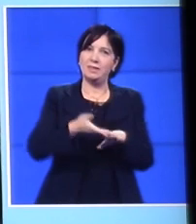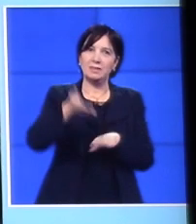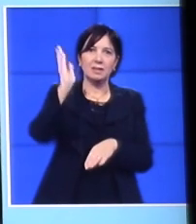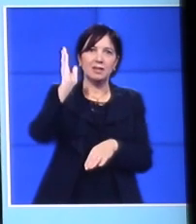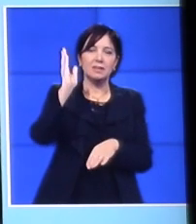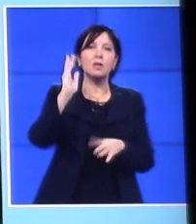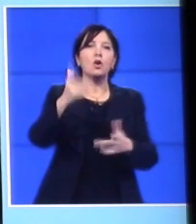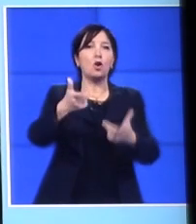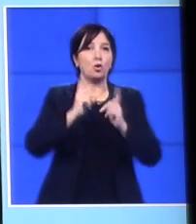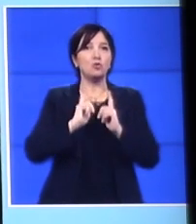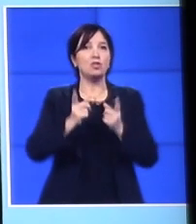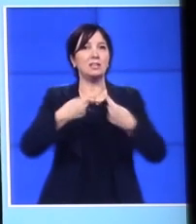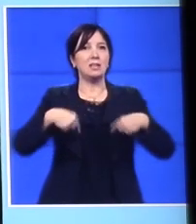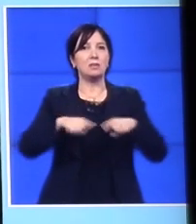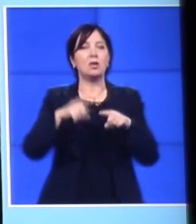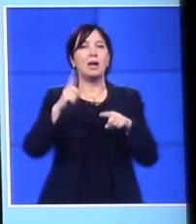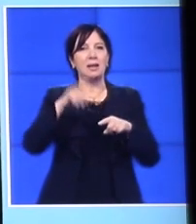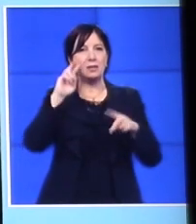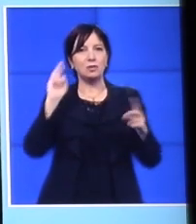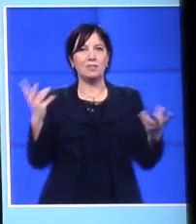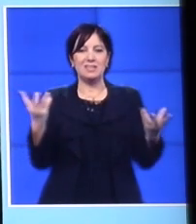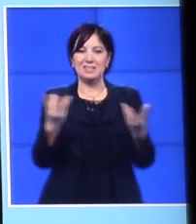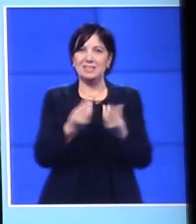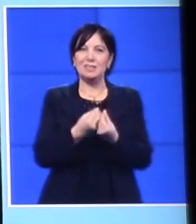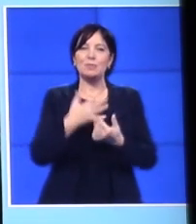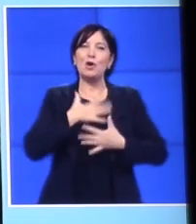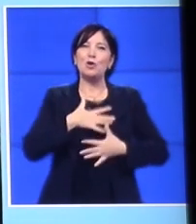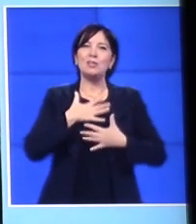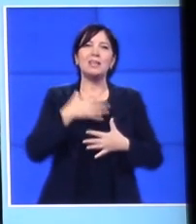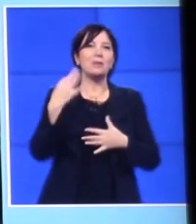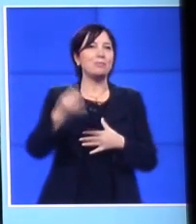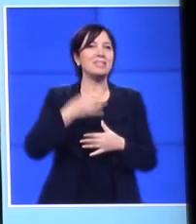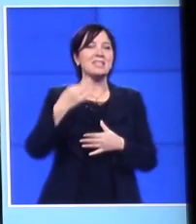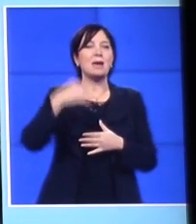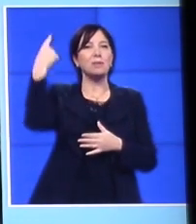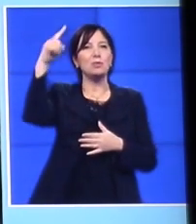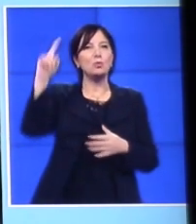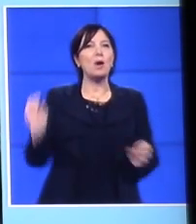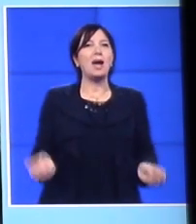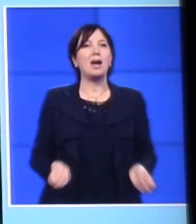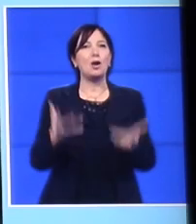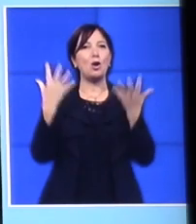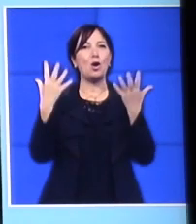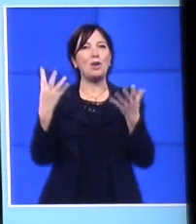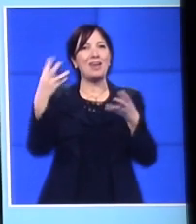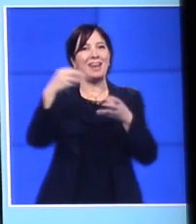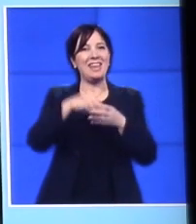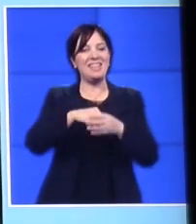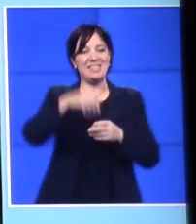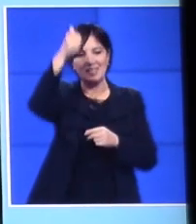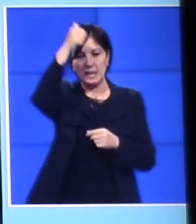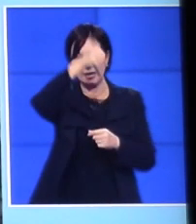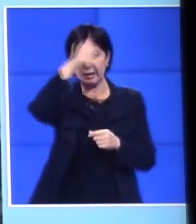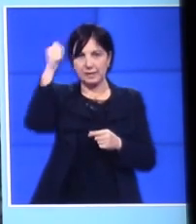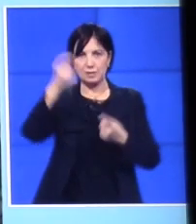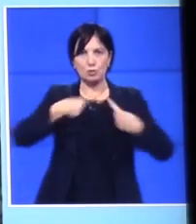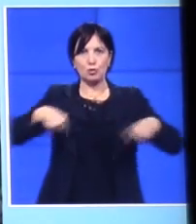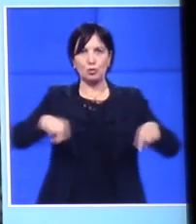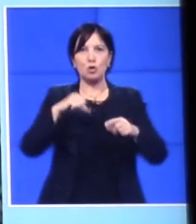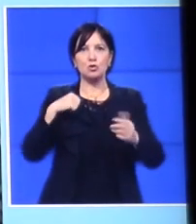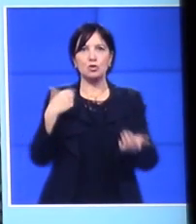Concedi anche a noi di ritrovarci insieme a godere per sempre della tua gloria, in Cristo nostro Signore,